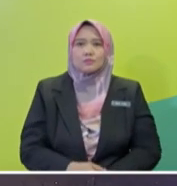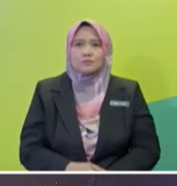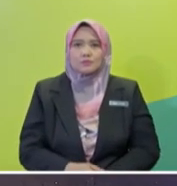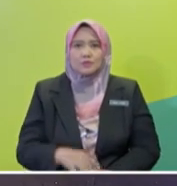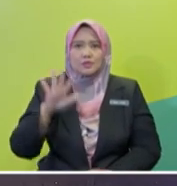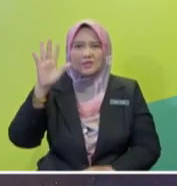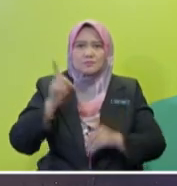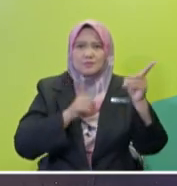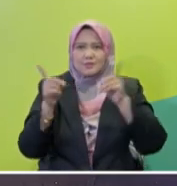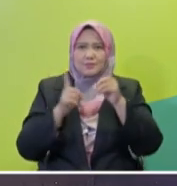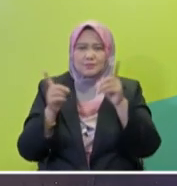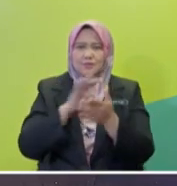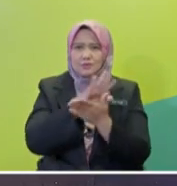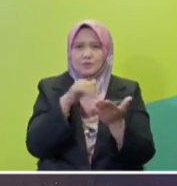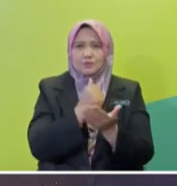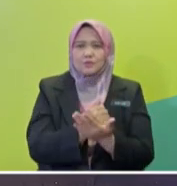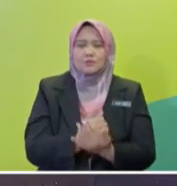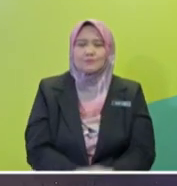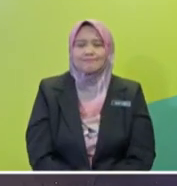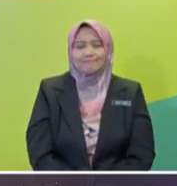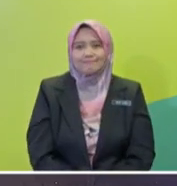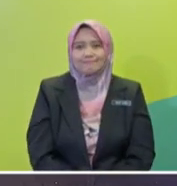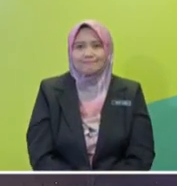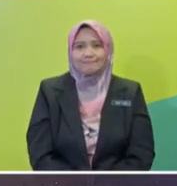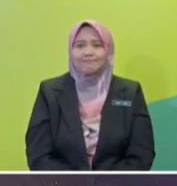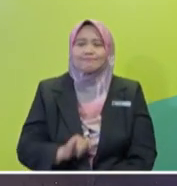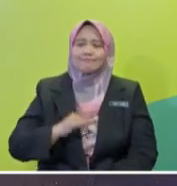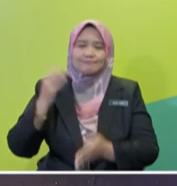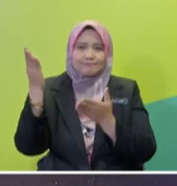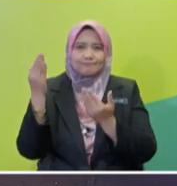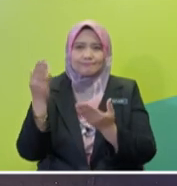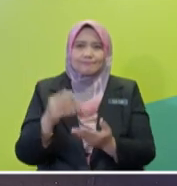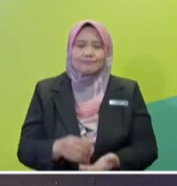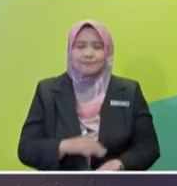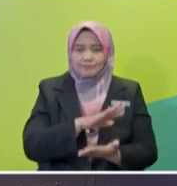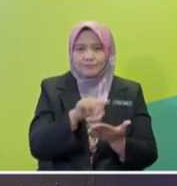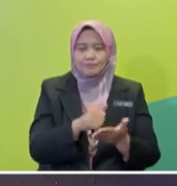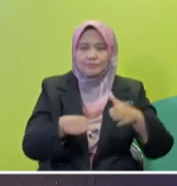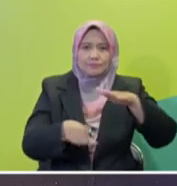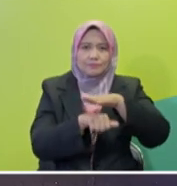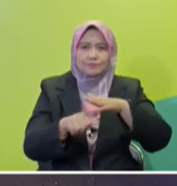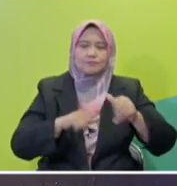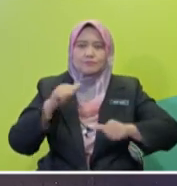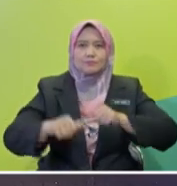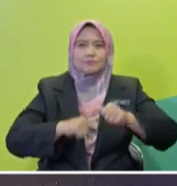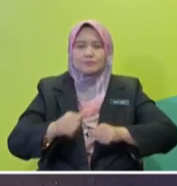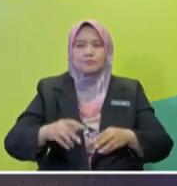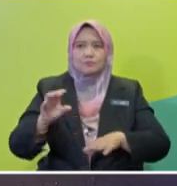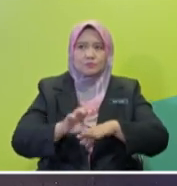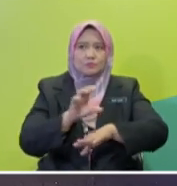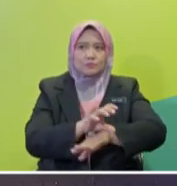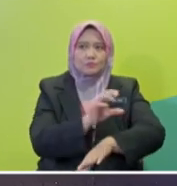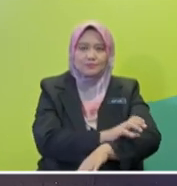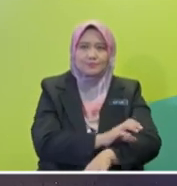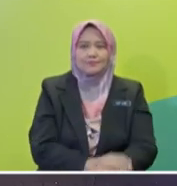murid-murid 5 bintang baik dihadapkan untuk hari ini asas komputer menguasai sepenuhnya Oke kita jumpa lagi